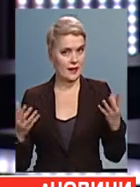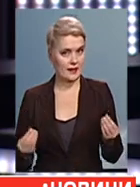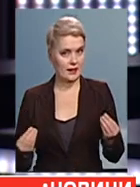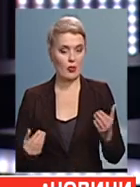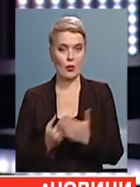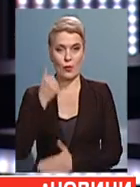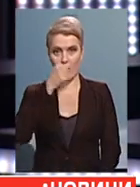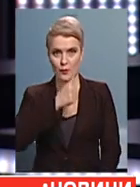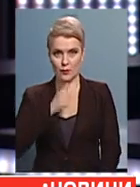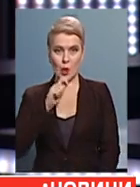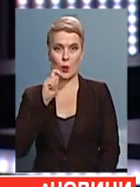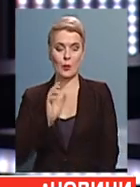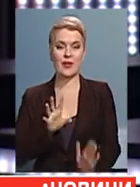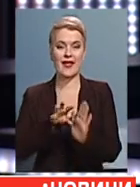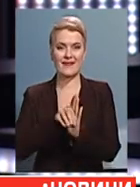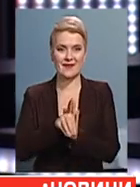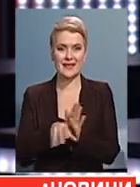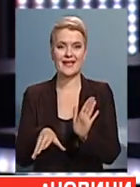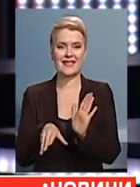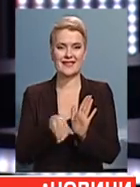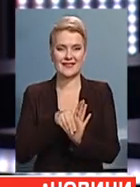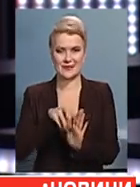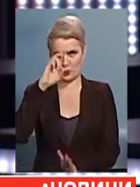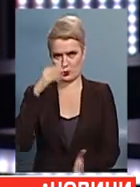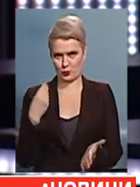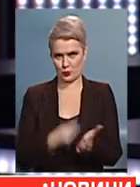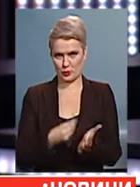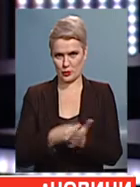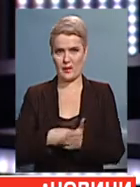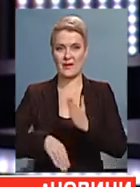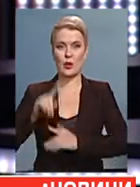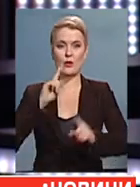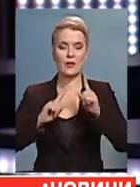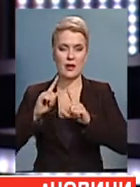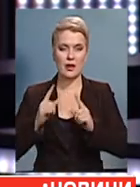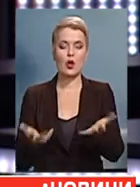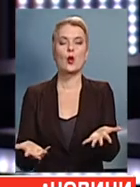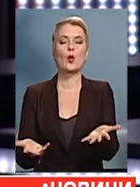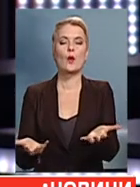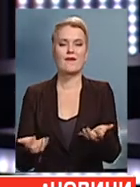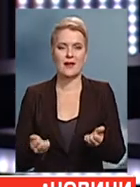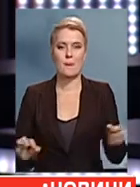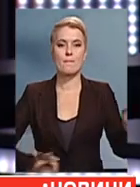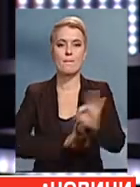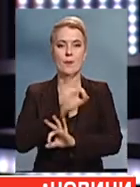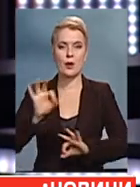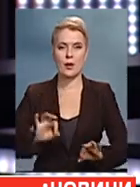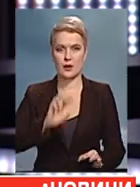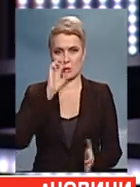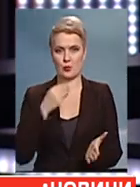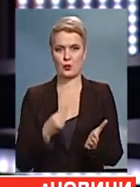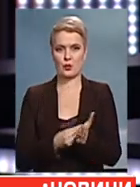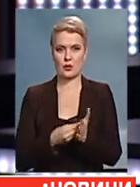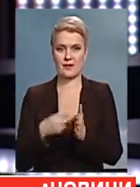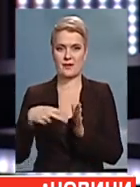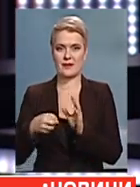У новий рік Україна увійде з бюджетом. Верховна Рада ухвалила проєкт державного кошторису на 2017. Засідали майже добу, до